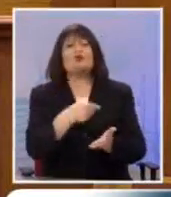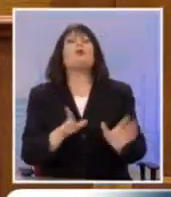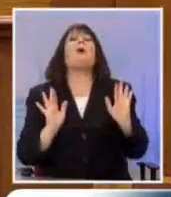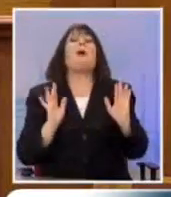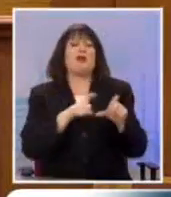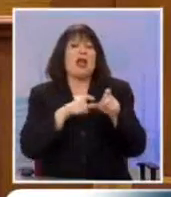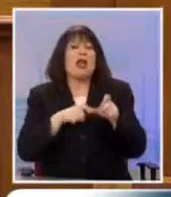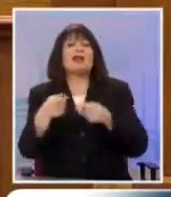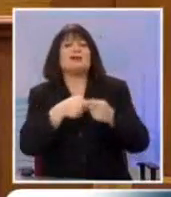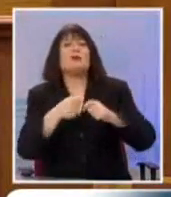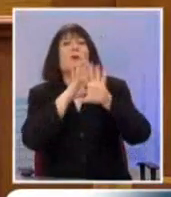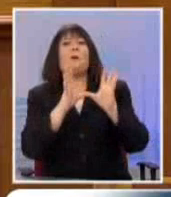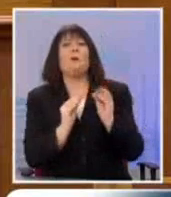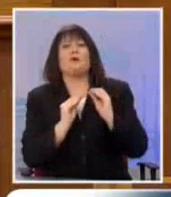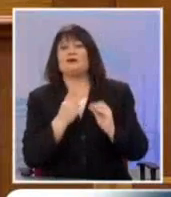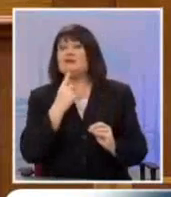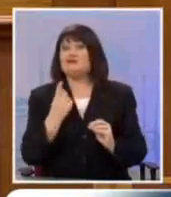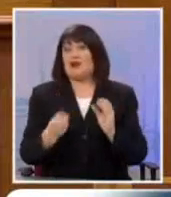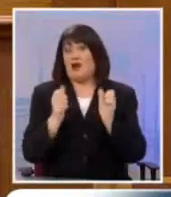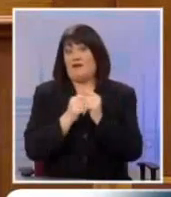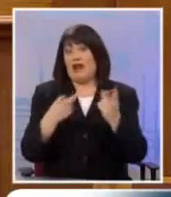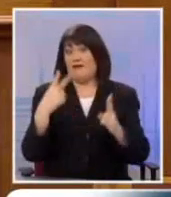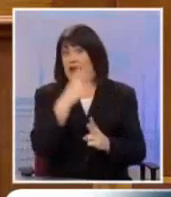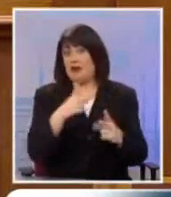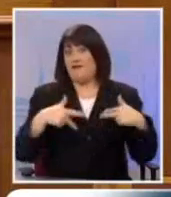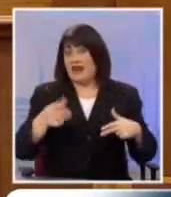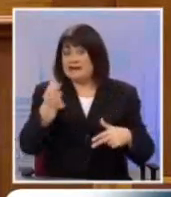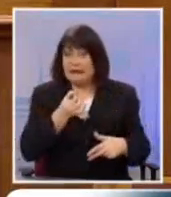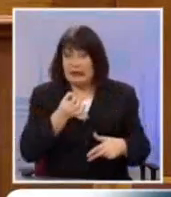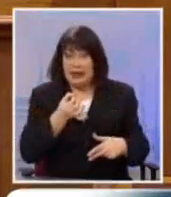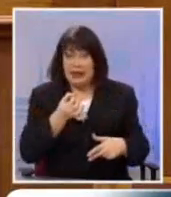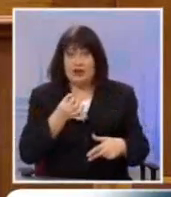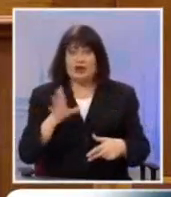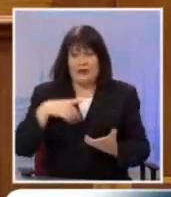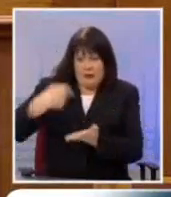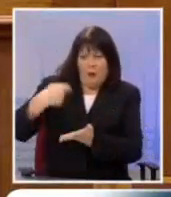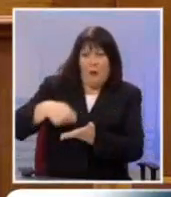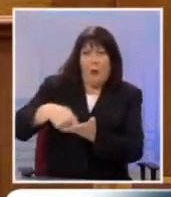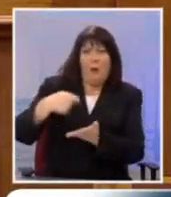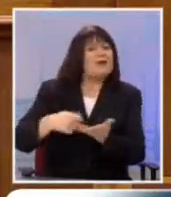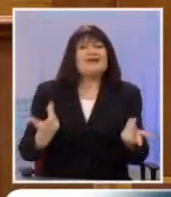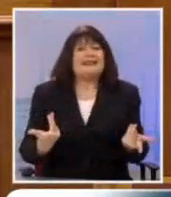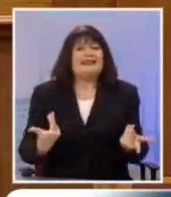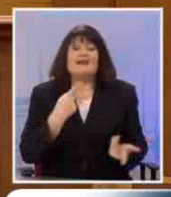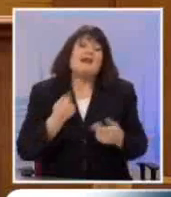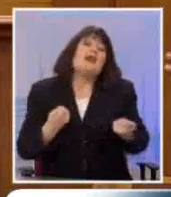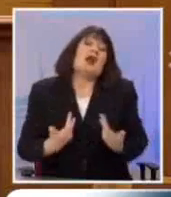βασικό επιχείρημα που χρησιμοποιούν οι νεοφιλελεύθεροι της κυβέρνησης για να εξηγήσουν αυτή την ψαλίδα είναι ότι τι να